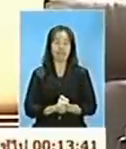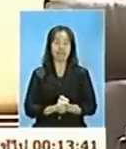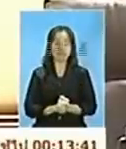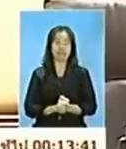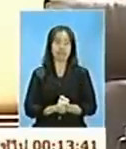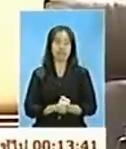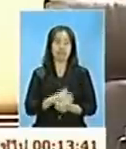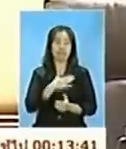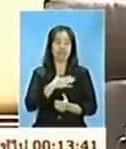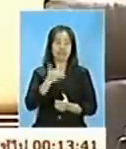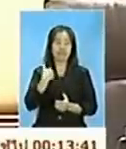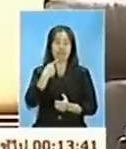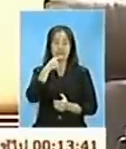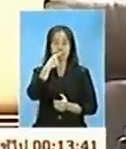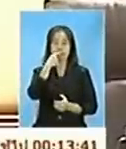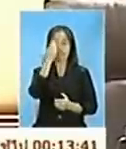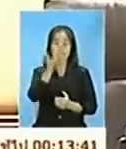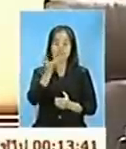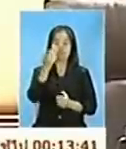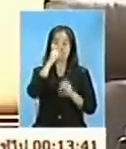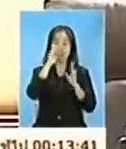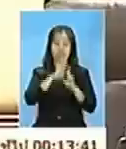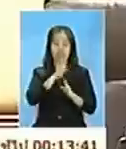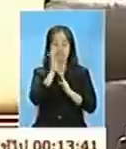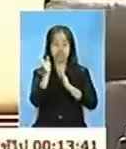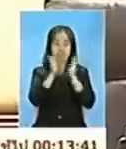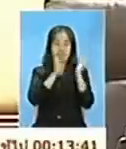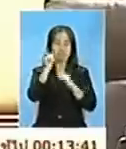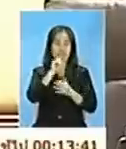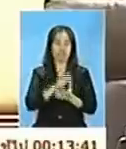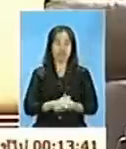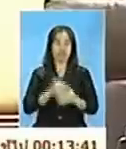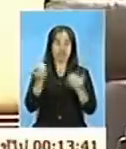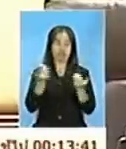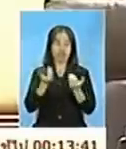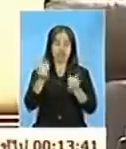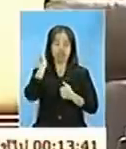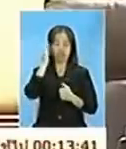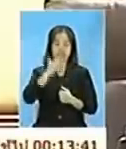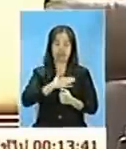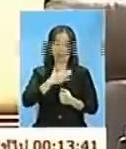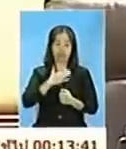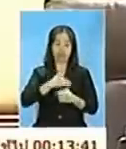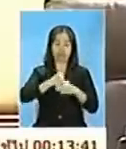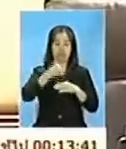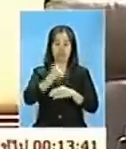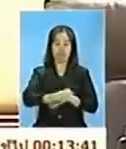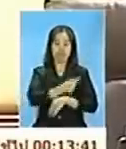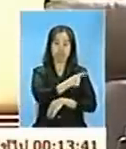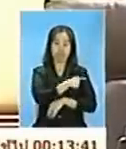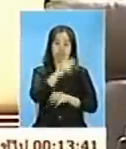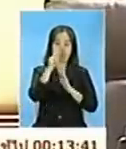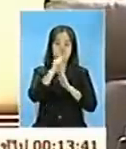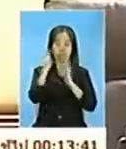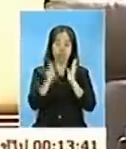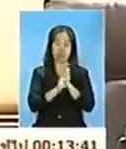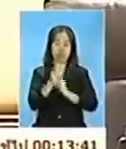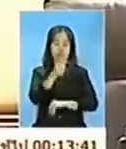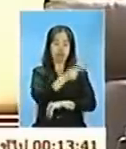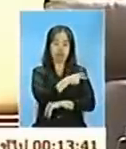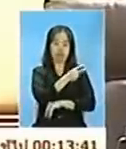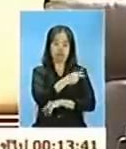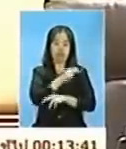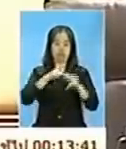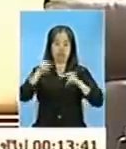งคุณจะพูดสองแง่สองงามลูกชายผมจบตรีกฎหมายโทรัฐศาสตร์เ